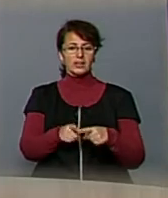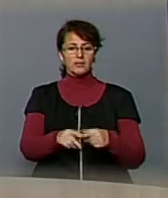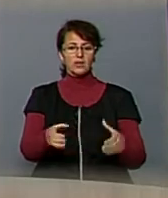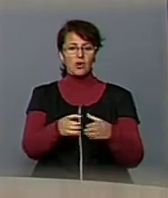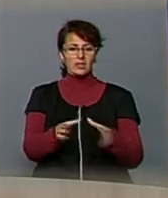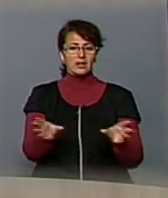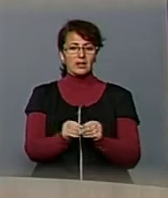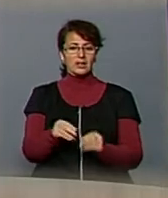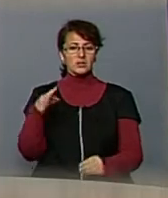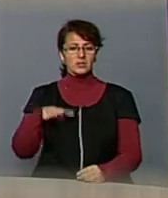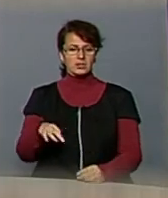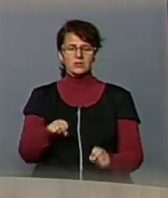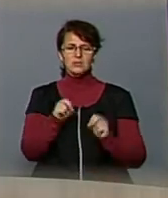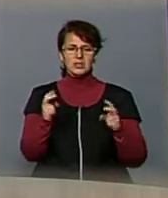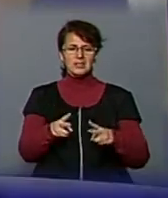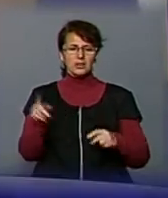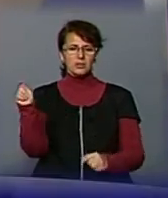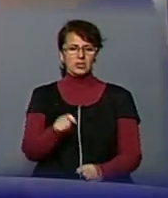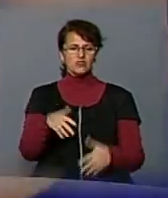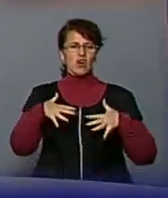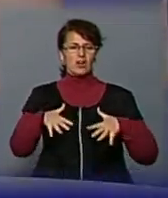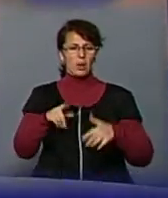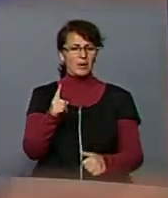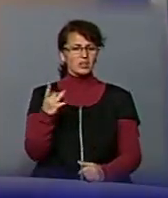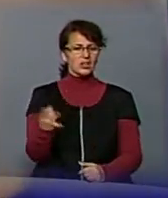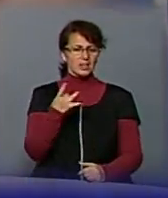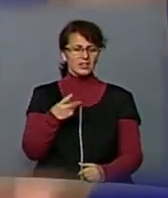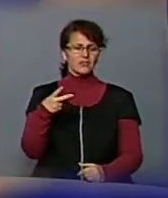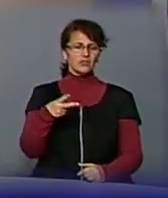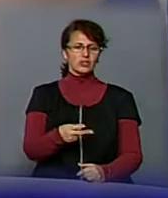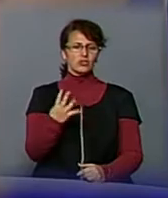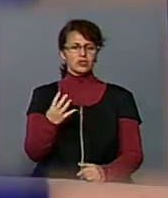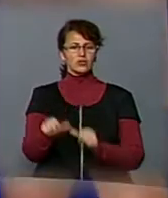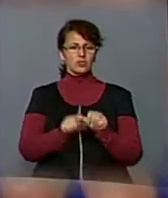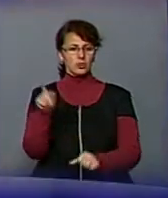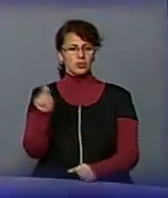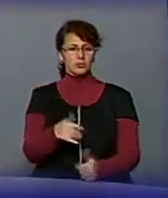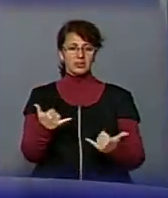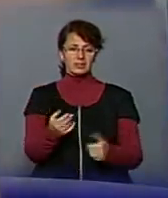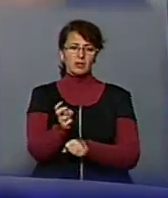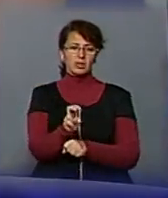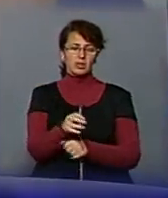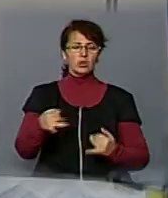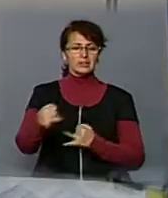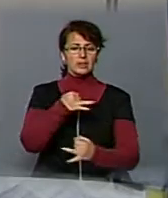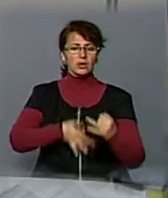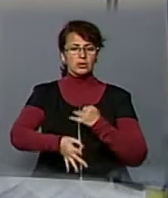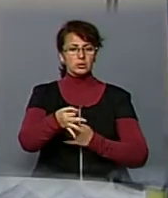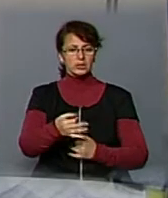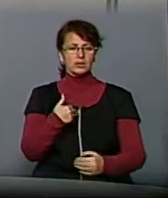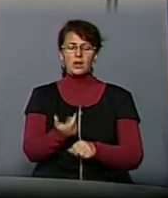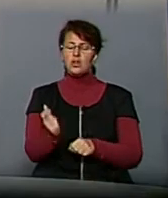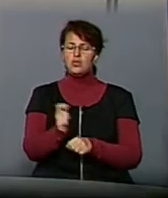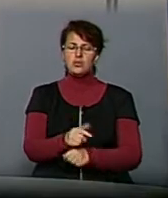сином спеціально приїжджала з Криму. Вперше сюди приїхала у 2004 році. Зараз приходить на консультації. Але я дуже